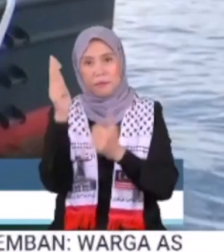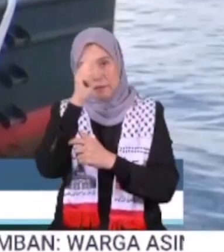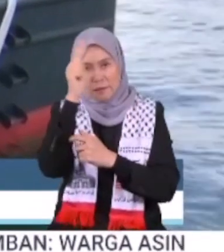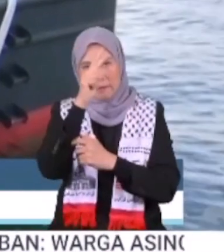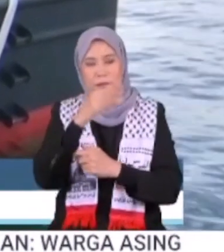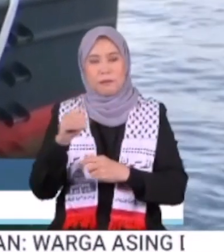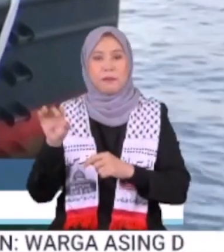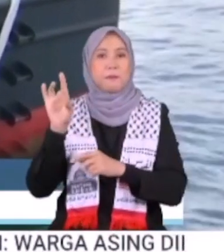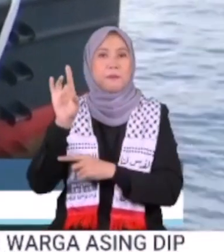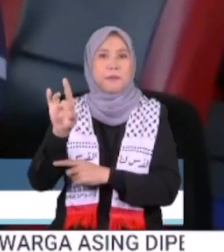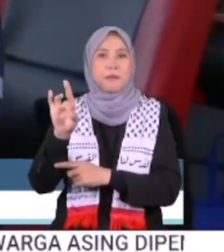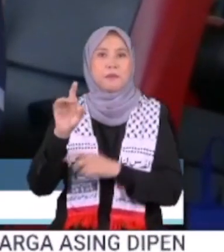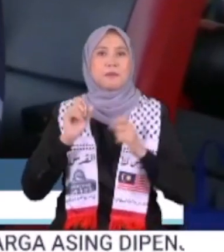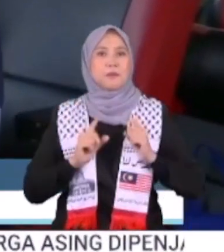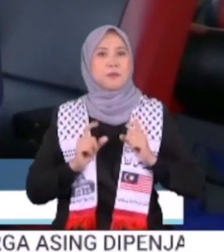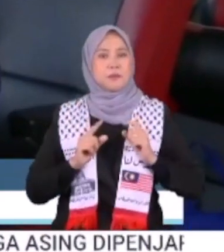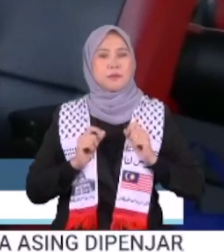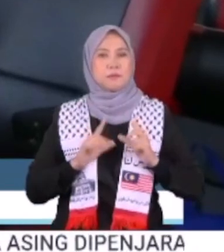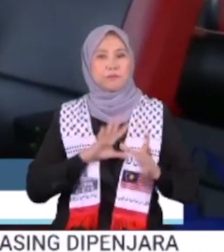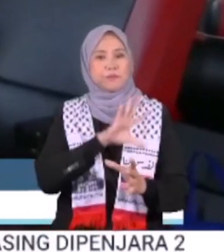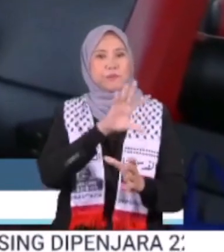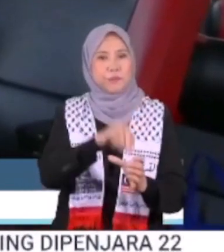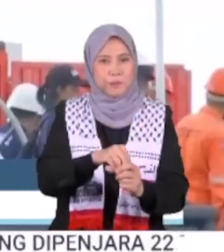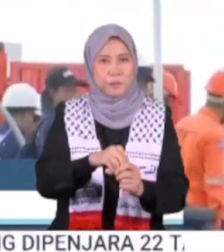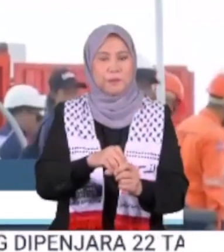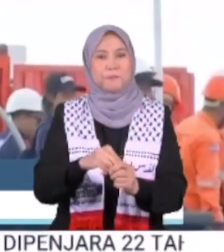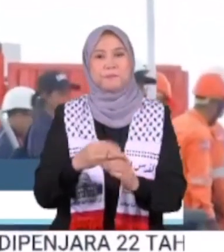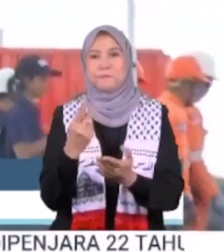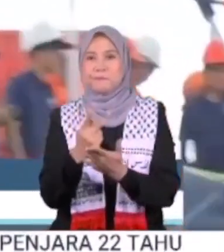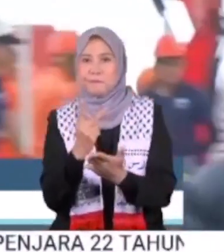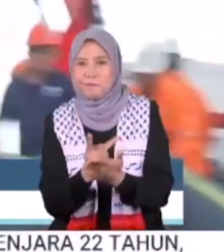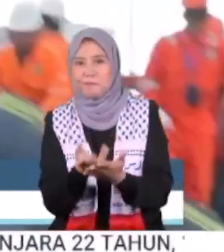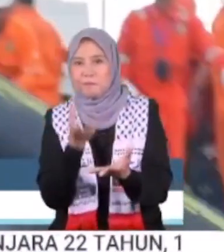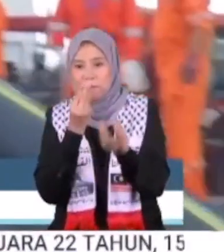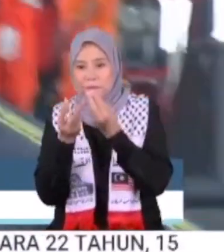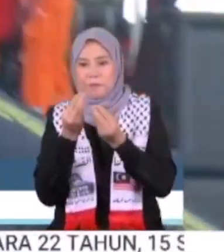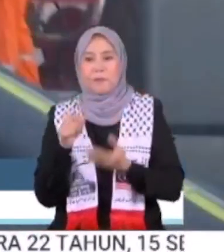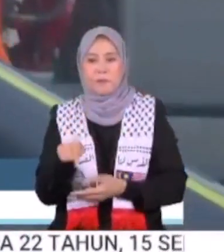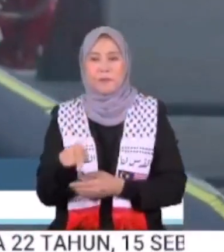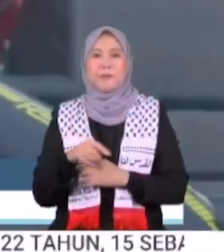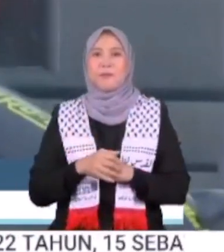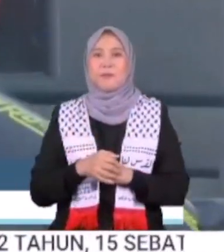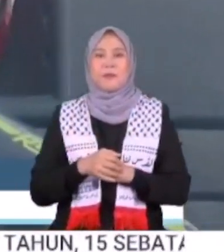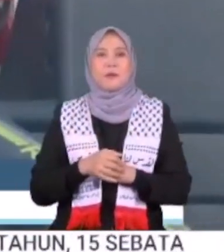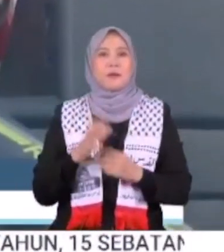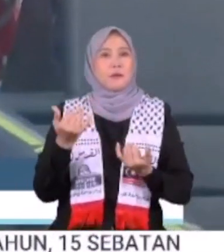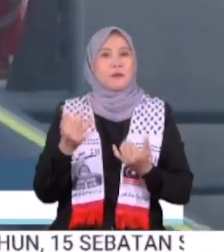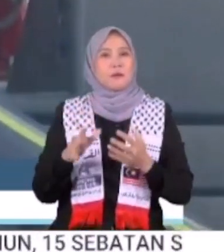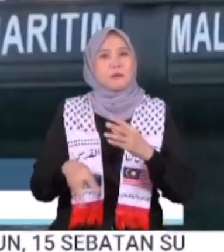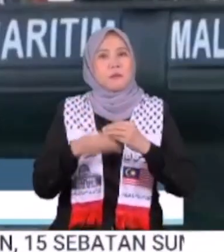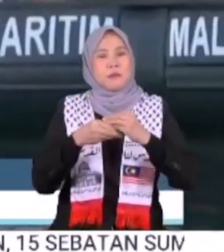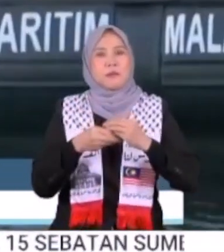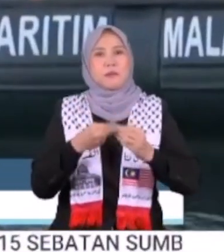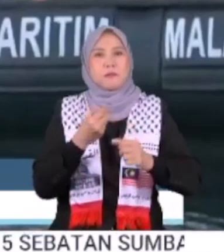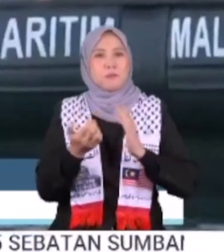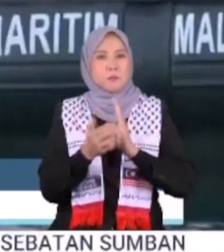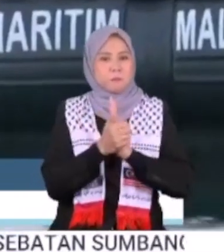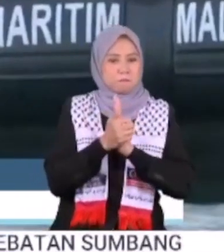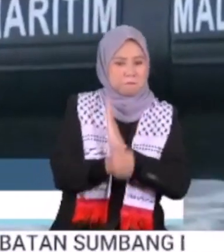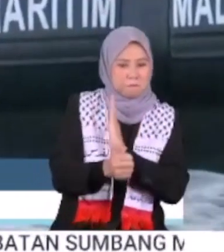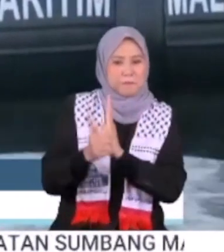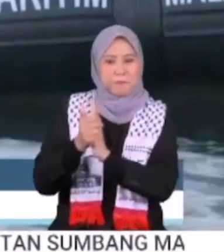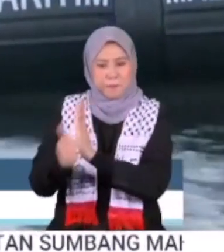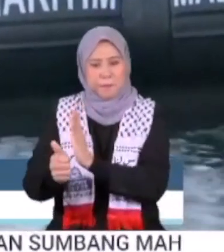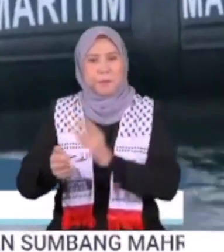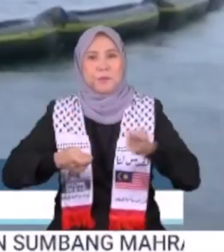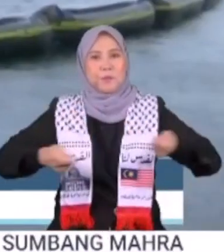kerajaan dan 8 agensi swasta dalam sektor minyak dan gas. Ia bertujuan meningkatkan tahap keupayaan kaki tangan